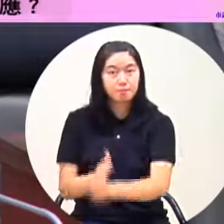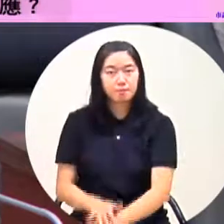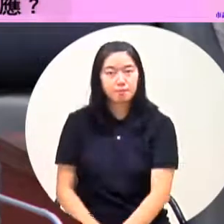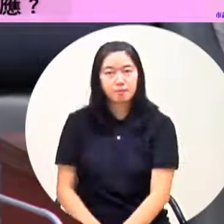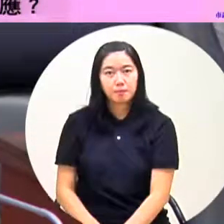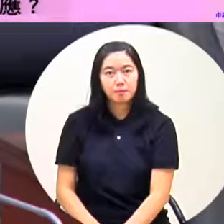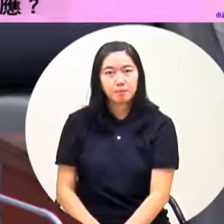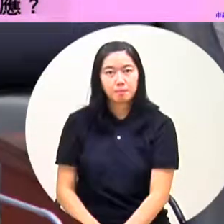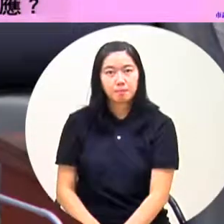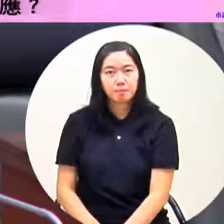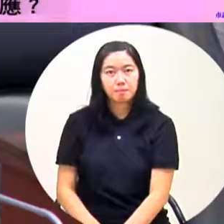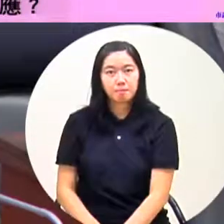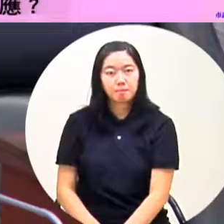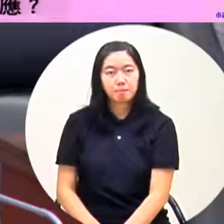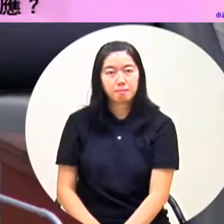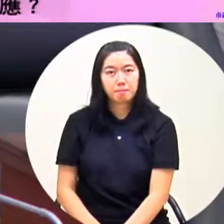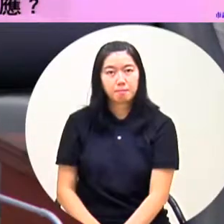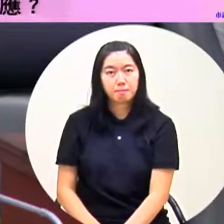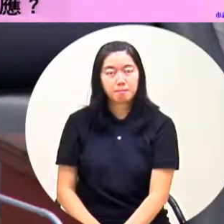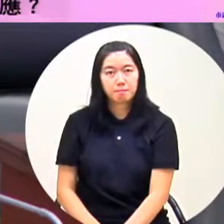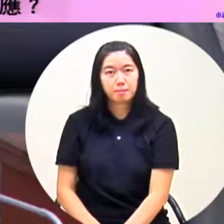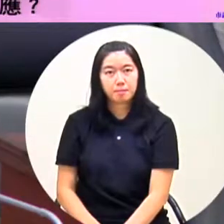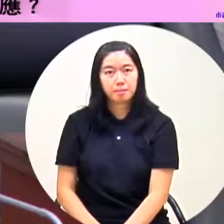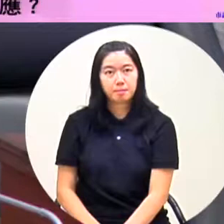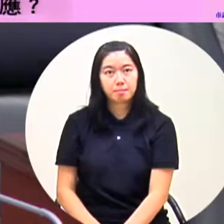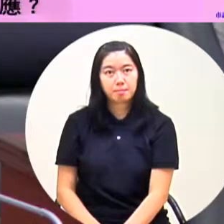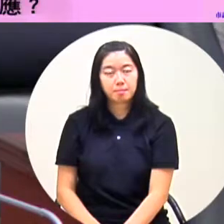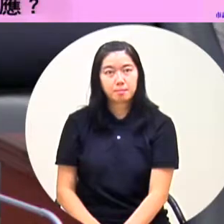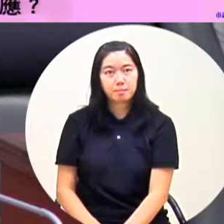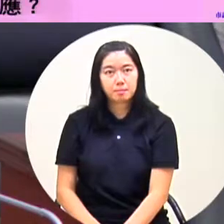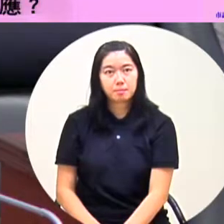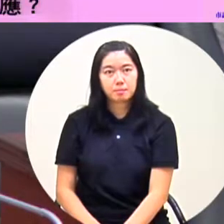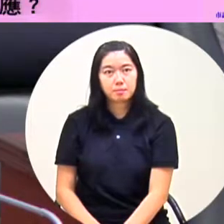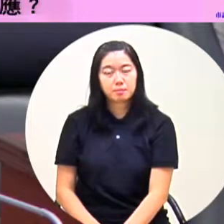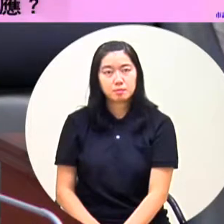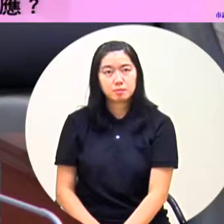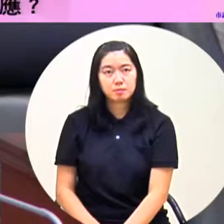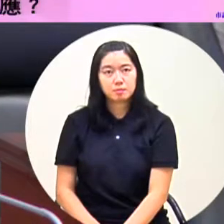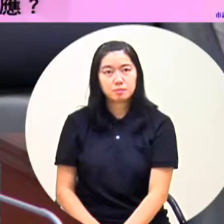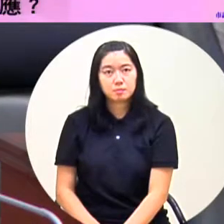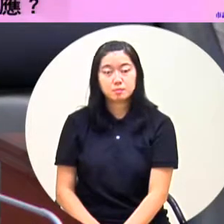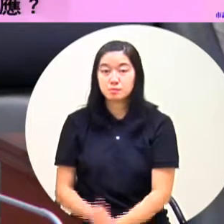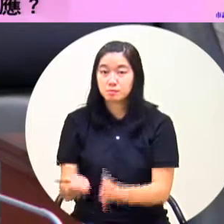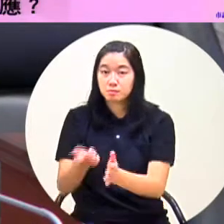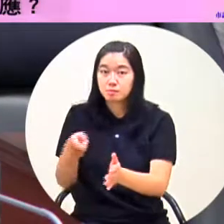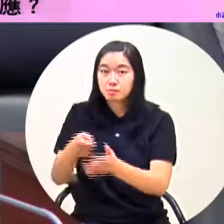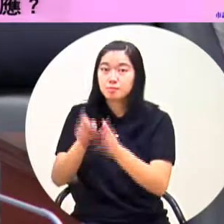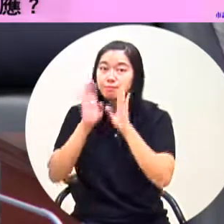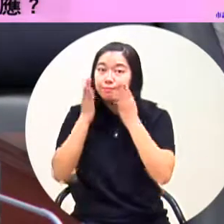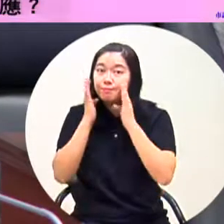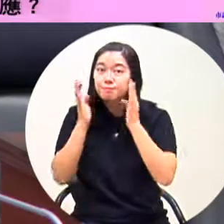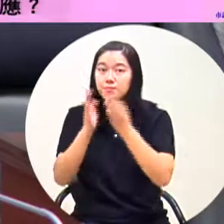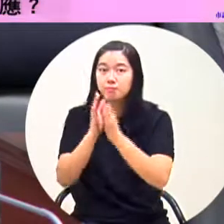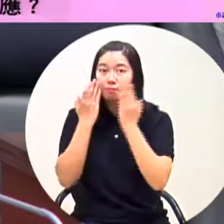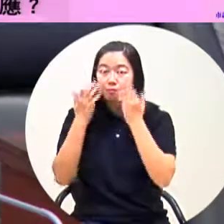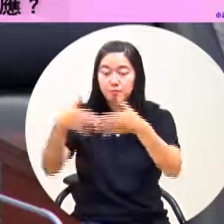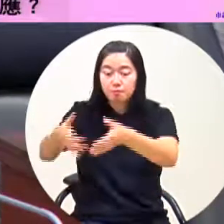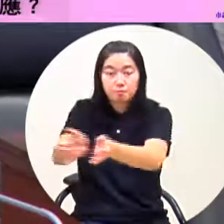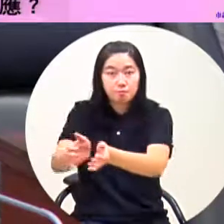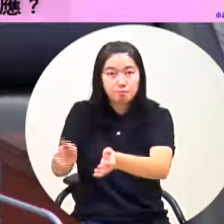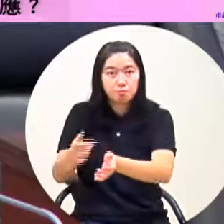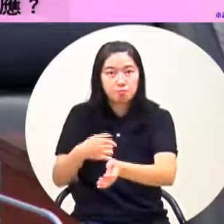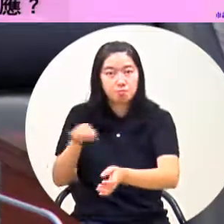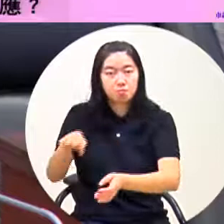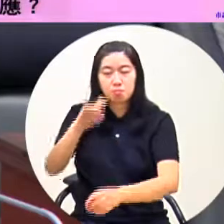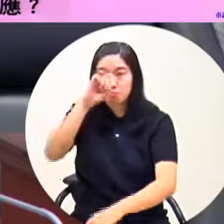刚刚本席所说的这里哦，讲对啊呢，我们的粉丝业应该是为了帮